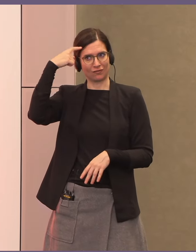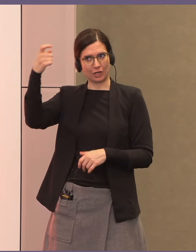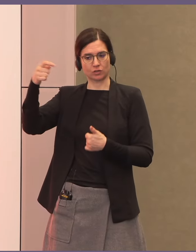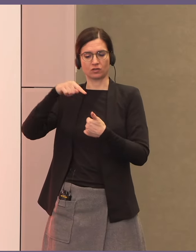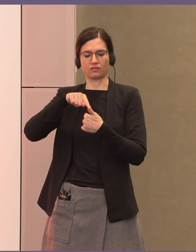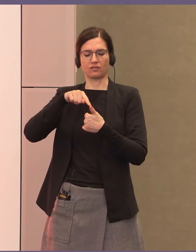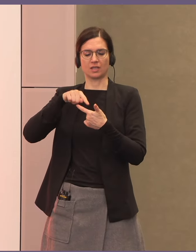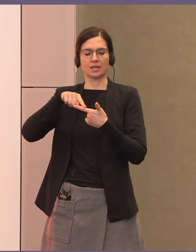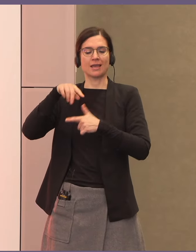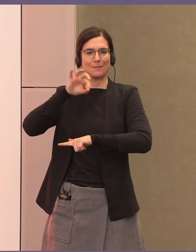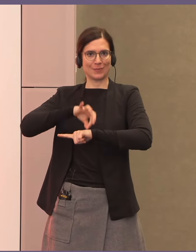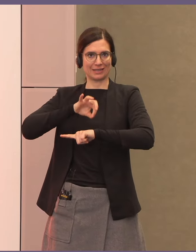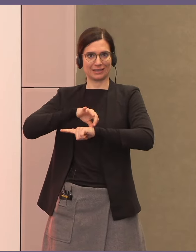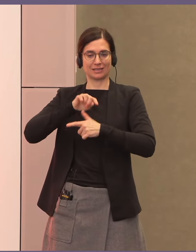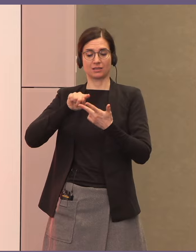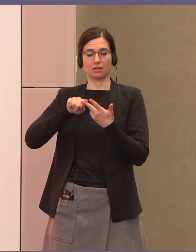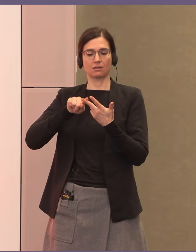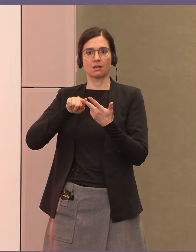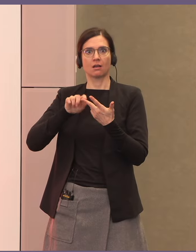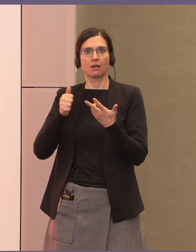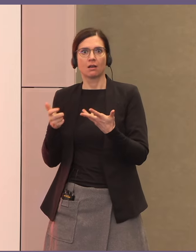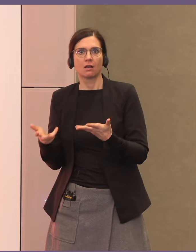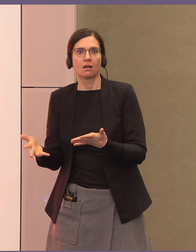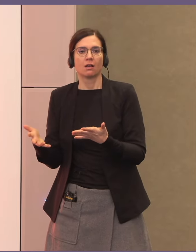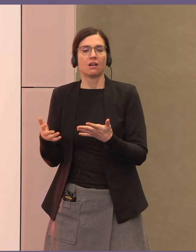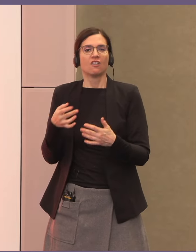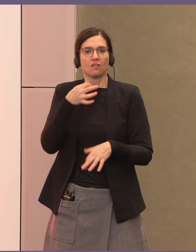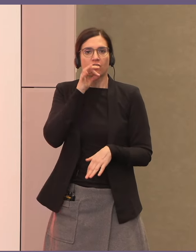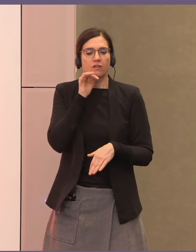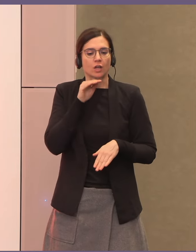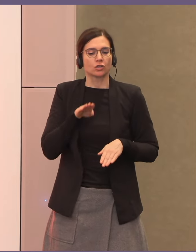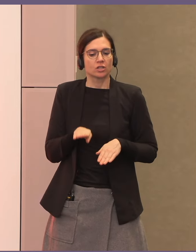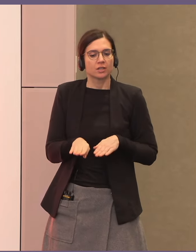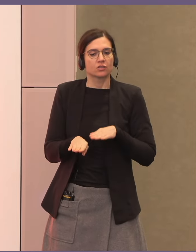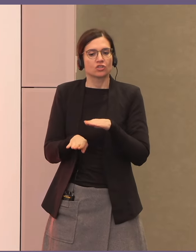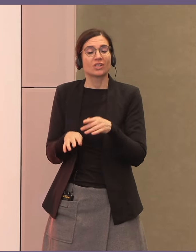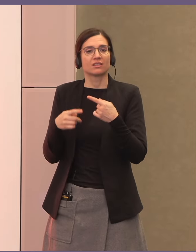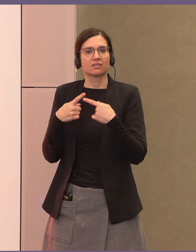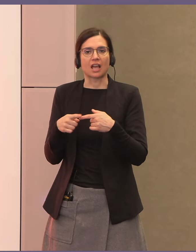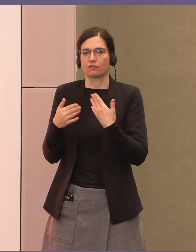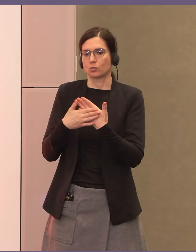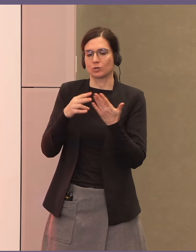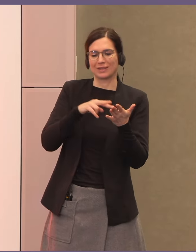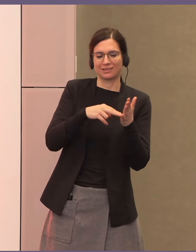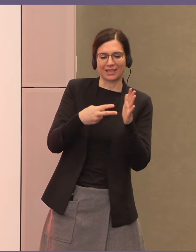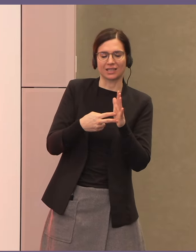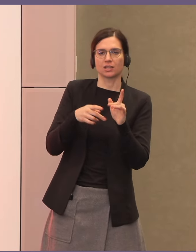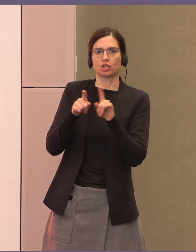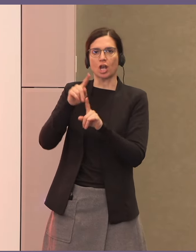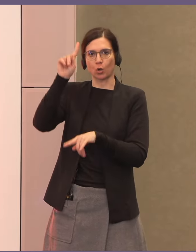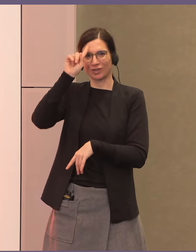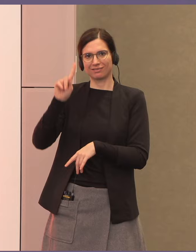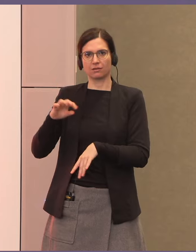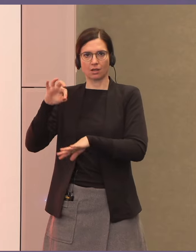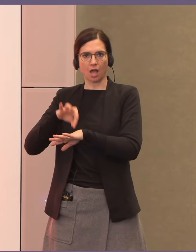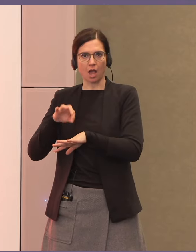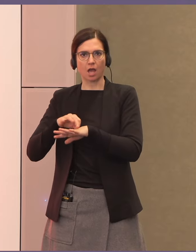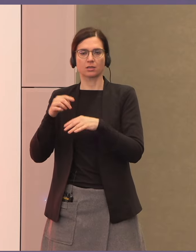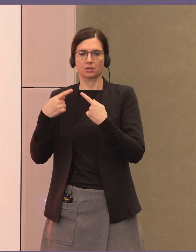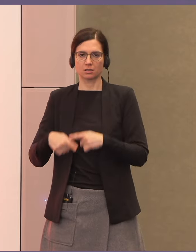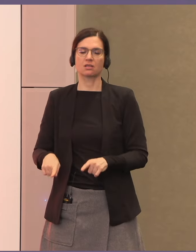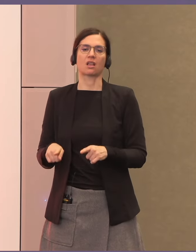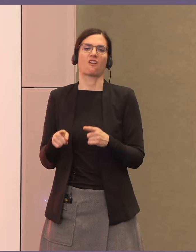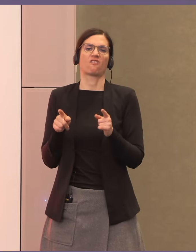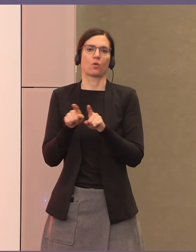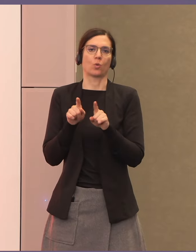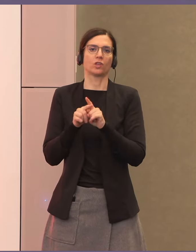der Medizin weitere Barrieren für den Studienzugang. Frauen wurden schrittweise zu den technischen und tierärztlichen Hochschulen zugelassen, ebenso an